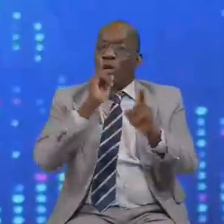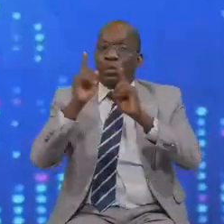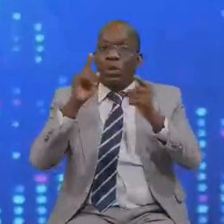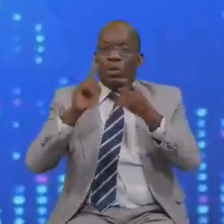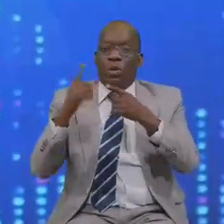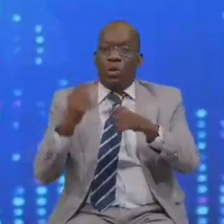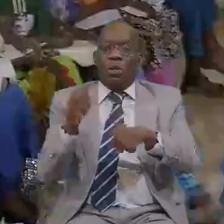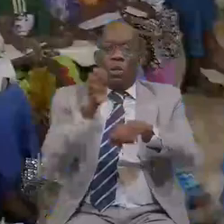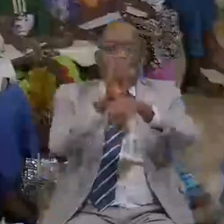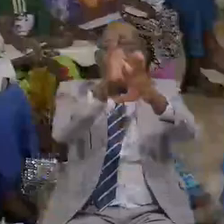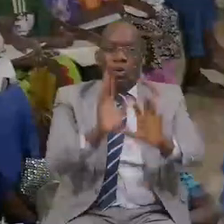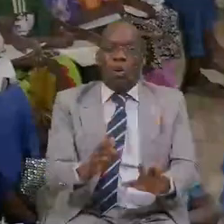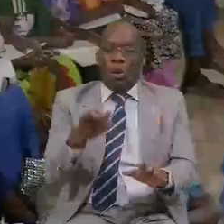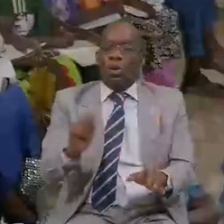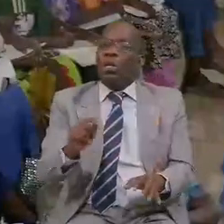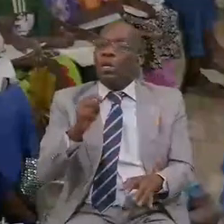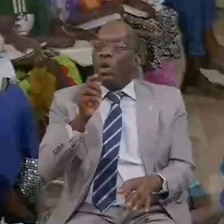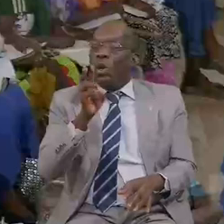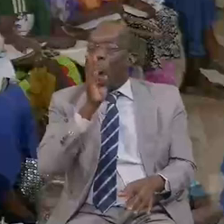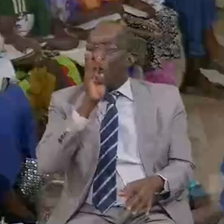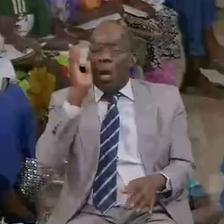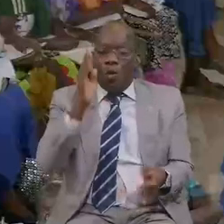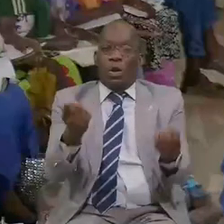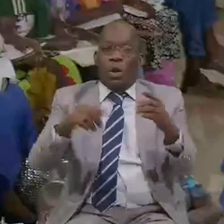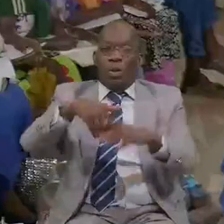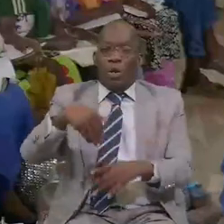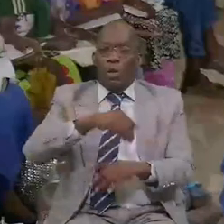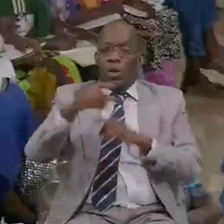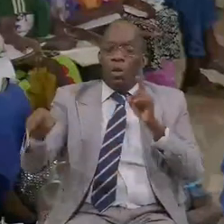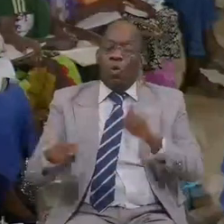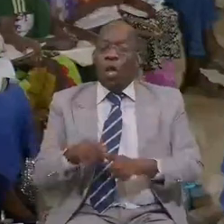et l'eau sortira. Quand nous sommes en colère,